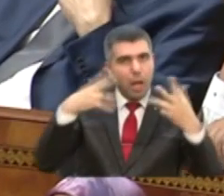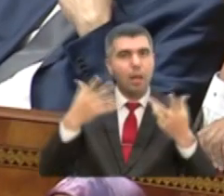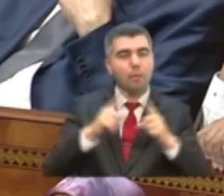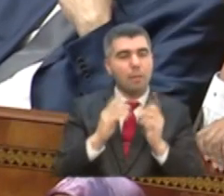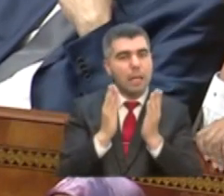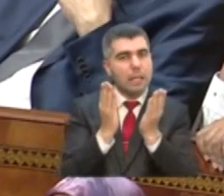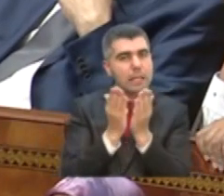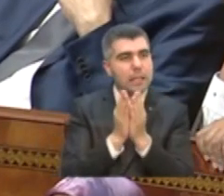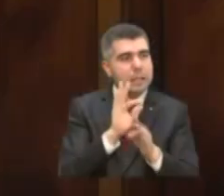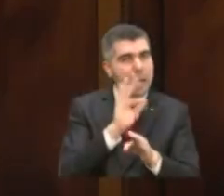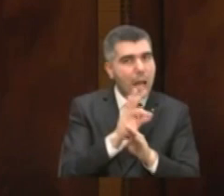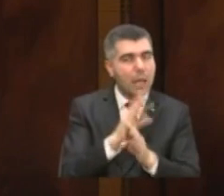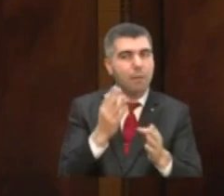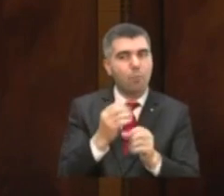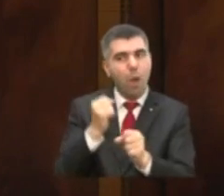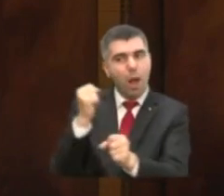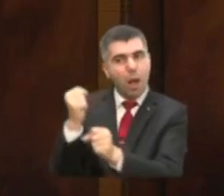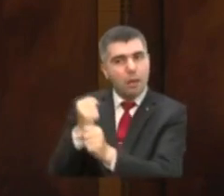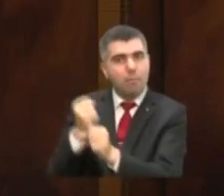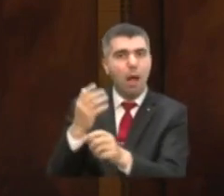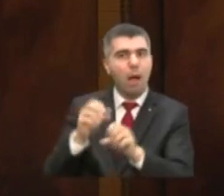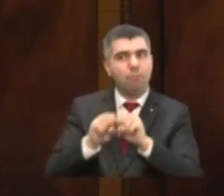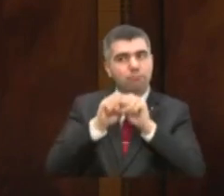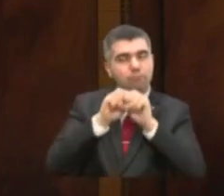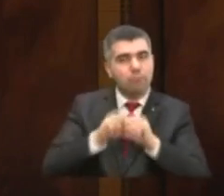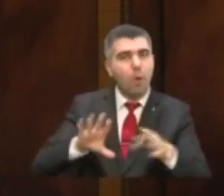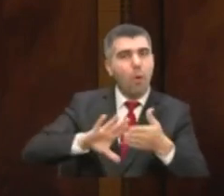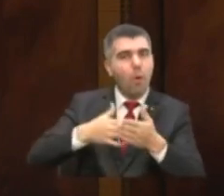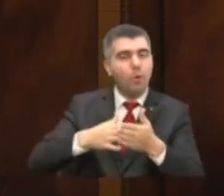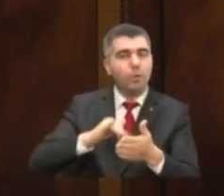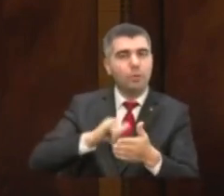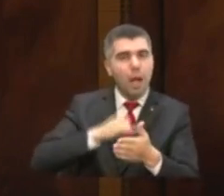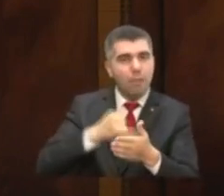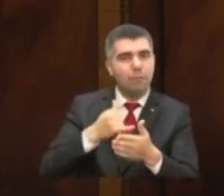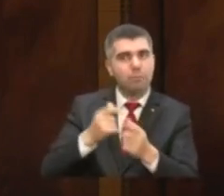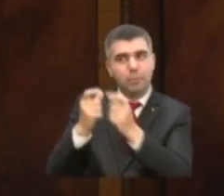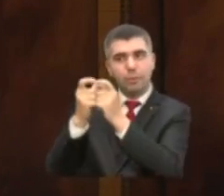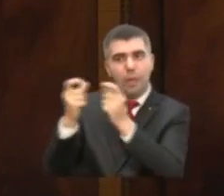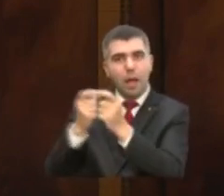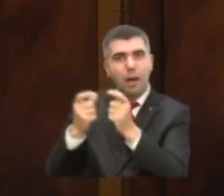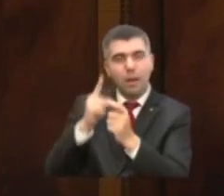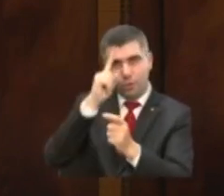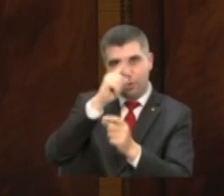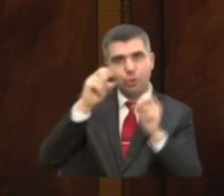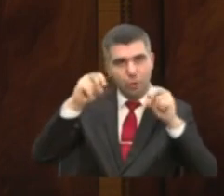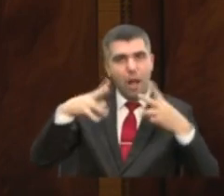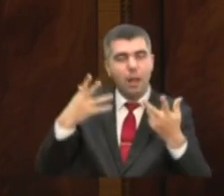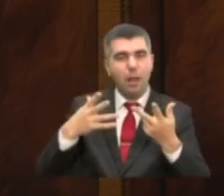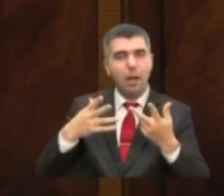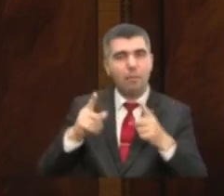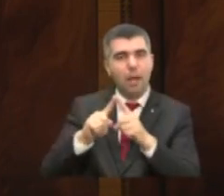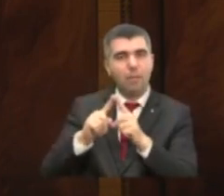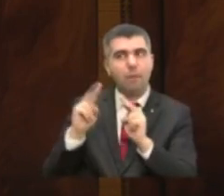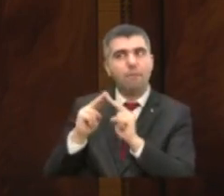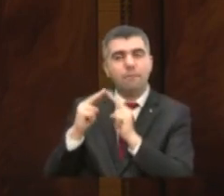الجيد وإلى الشغل الكريم والمنتج وإلى الاقتصاد القوي. وإن شاء الله راه عندنا المؤشرات الدولية، مش